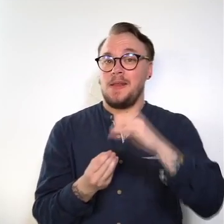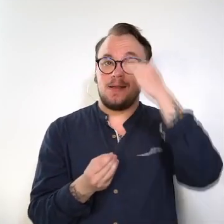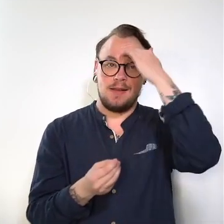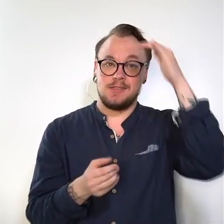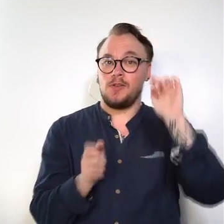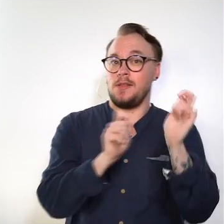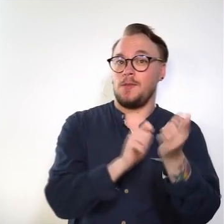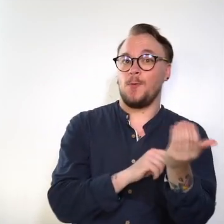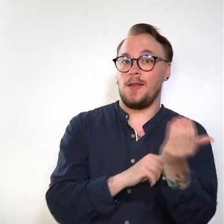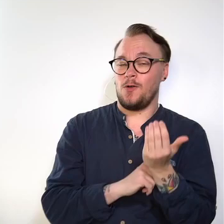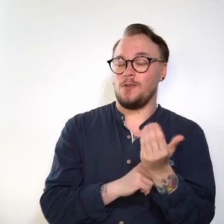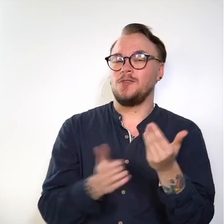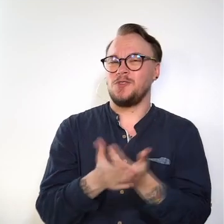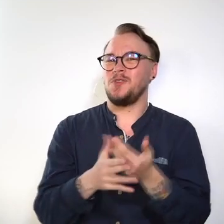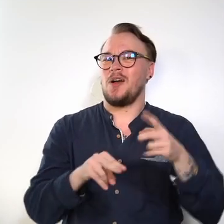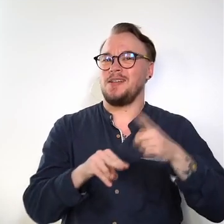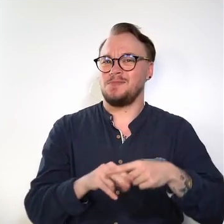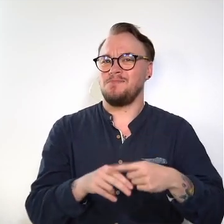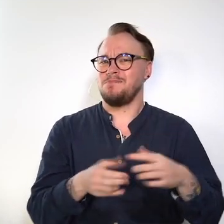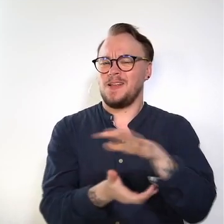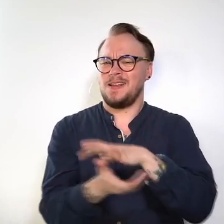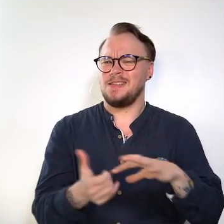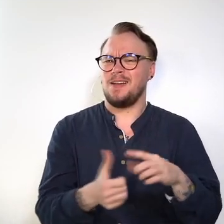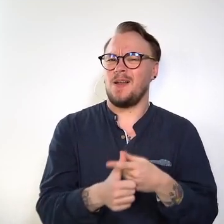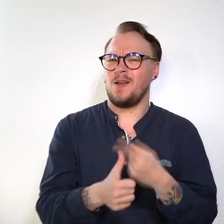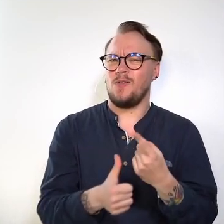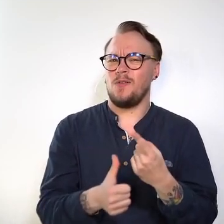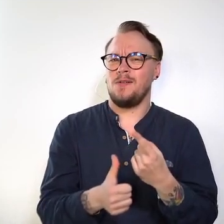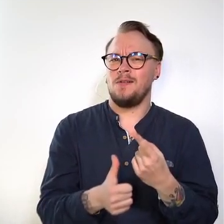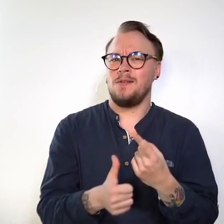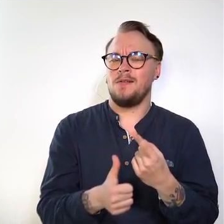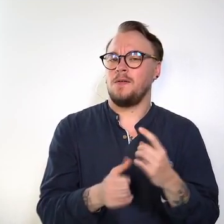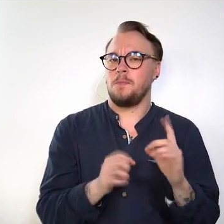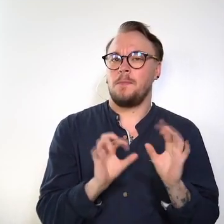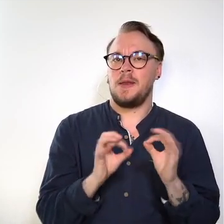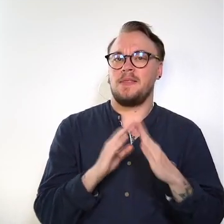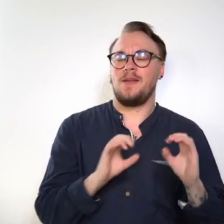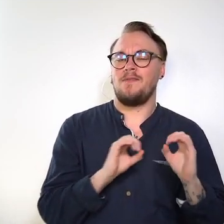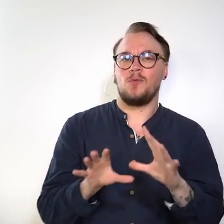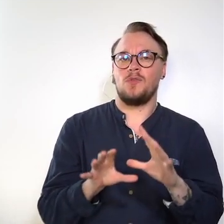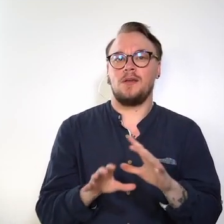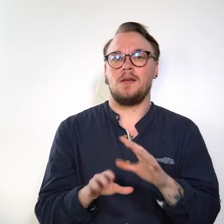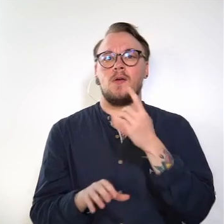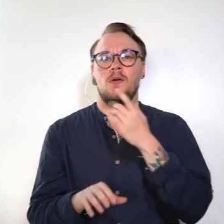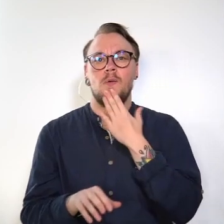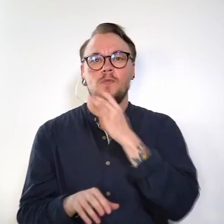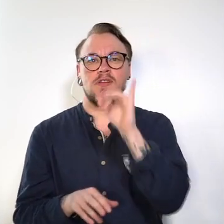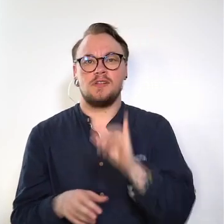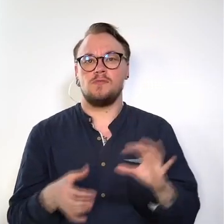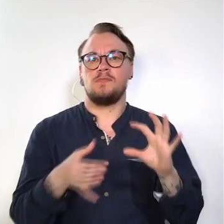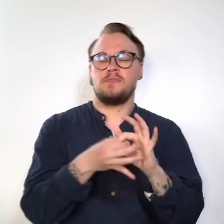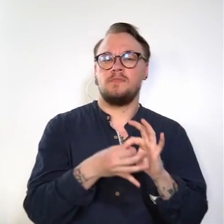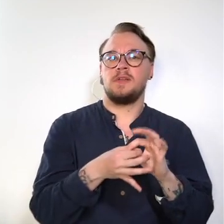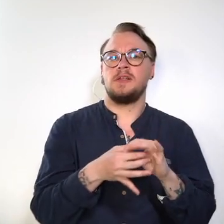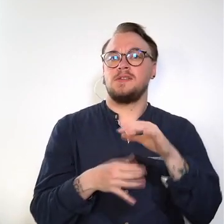se avasi uudelleen sitä keskustelua homoseksuaalisuuden ja sairauden yhteyksistä? Jos